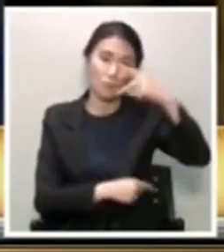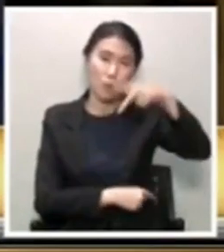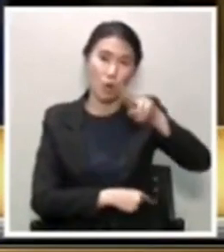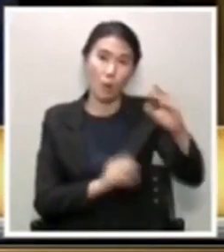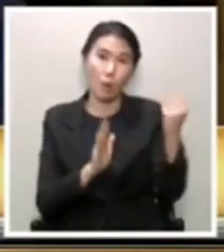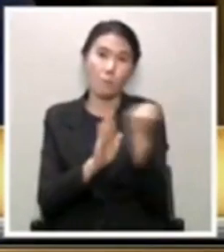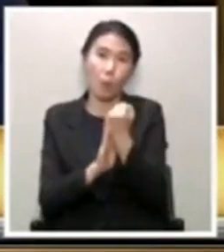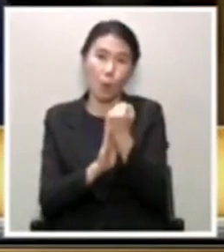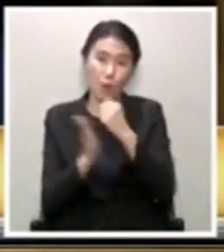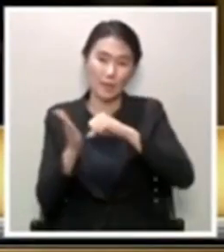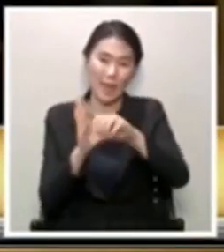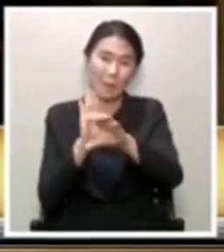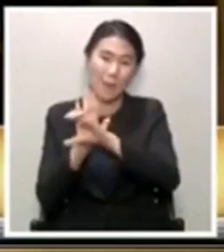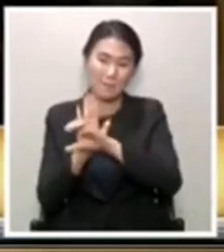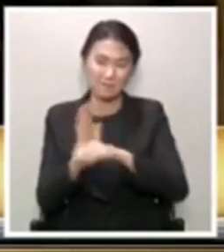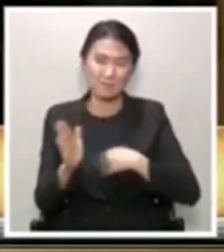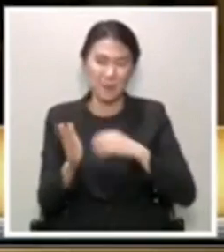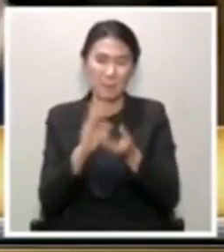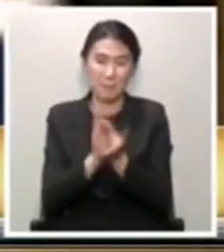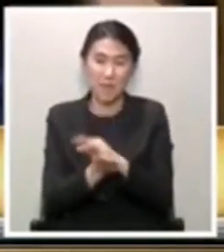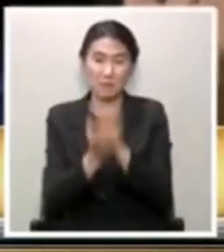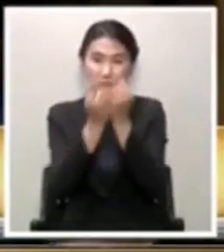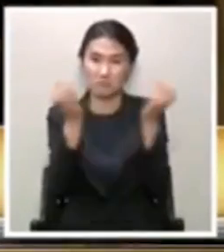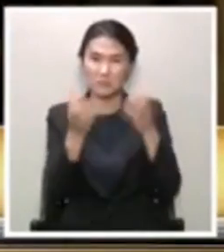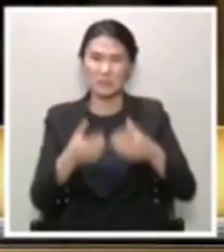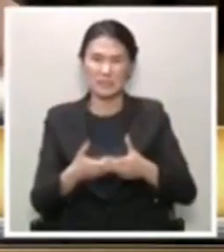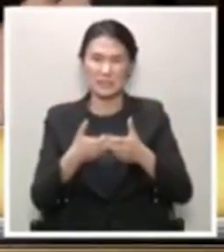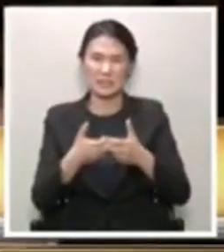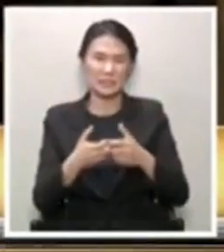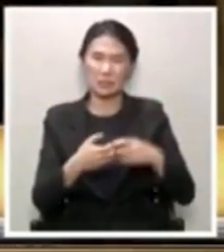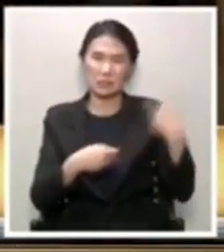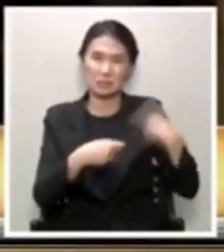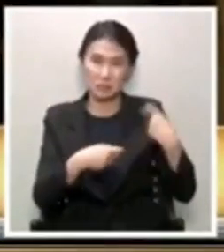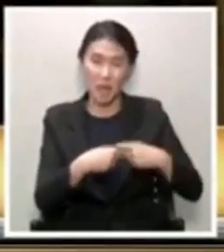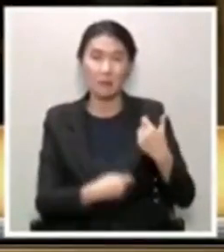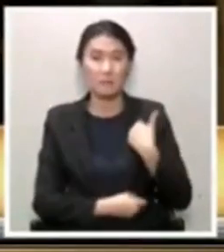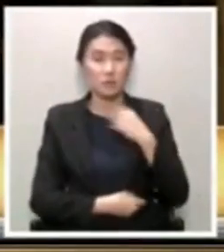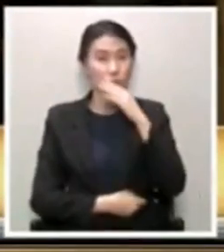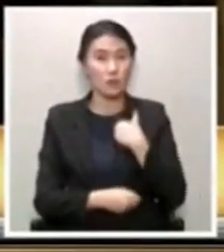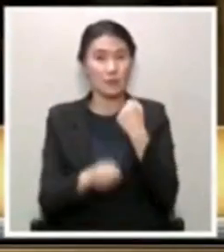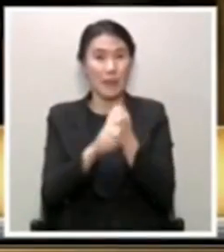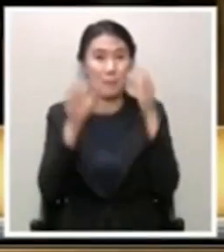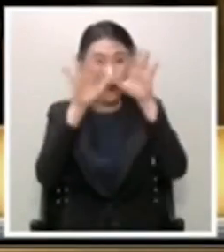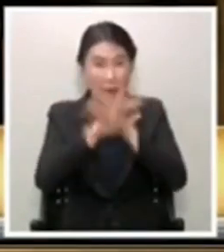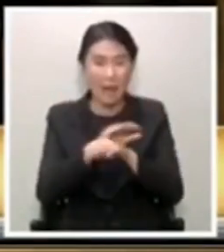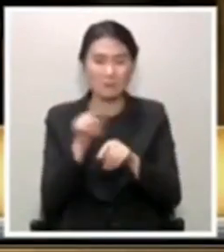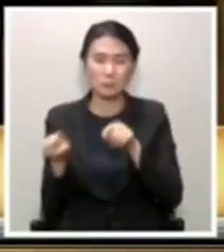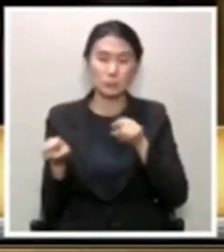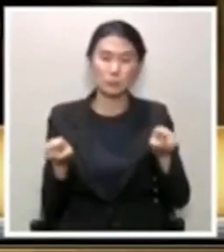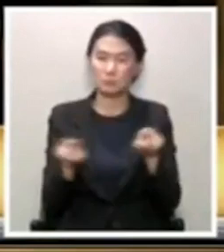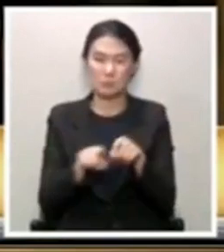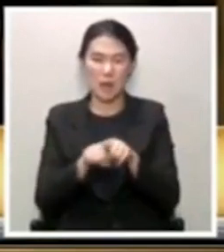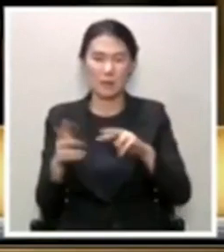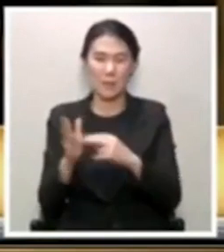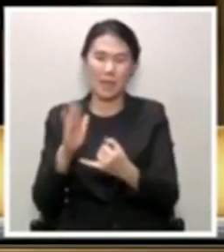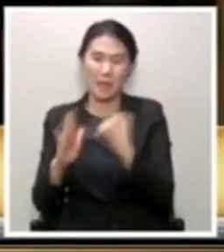พระราชบัญญัติเพราะถ้าเราบอกว่าวิธีแก้รัฐธรรมนูญเหมือนตราพระราชบัญญัติเหมือนแก้พระราชบัญญัติอย่างนี้รัฐธรรมนูญกับพระราชบัญญัติก็สักเท่าเทียมกันไม่ต่